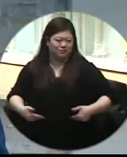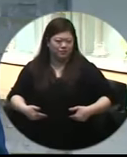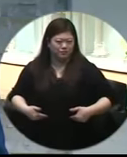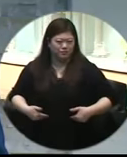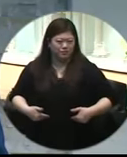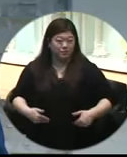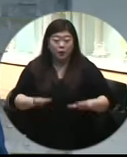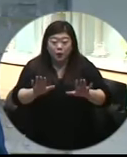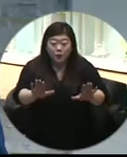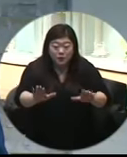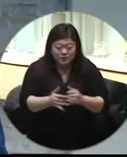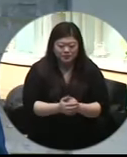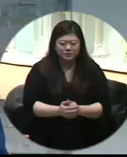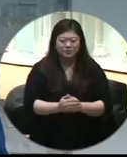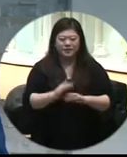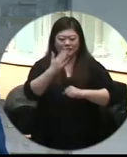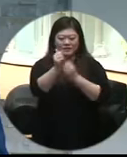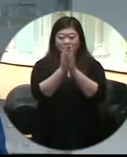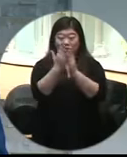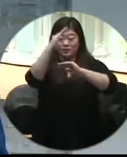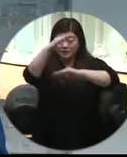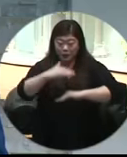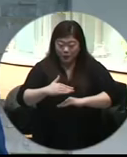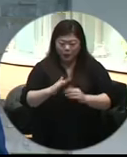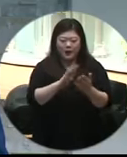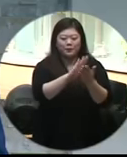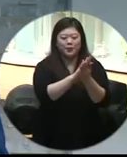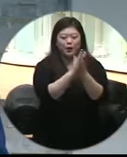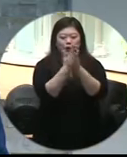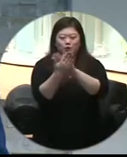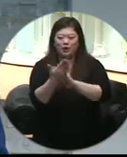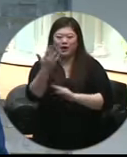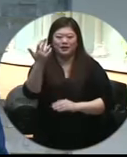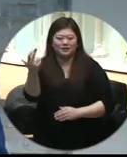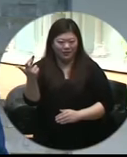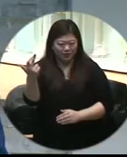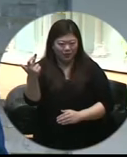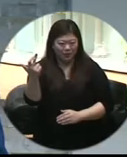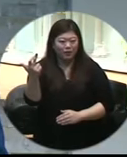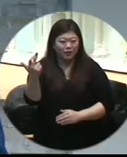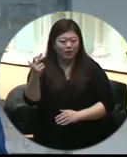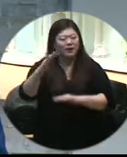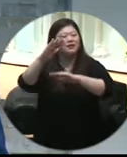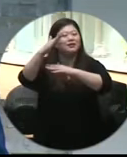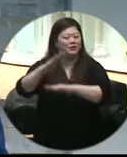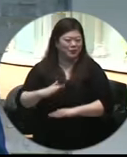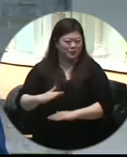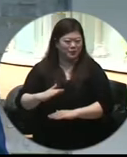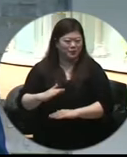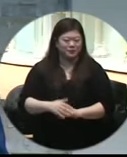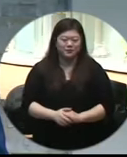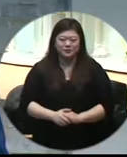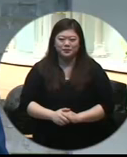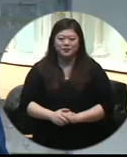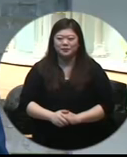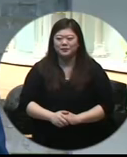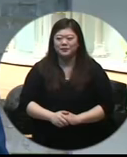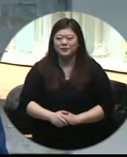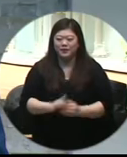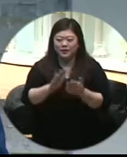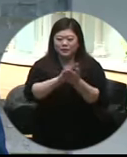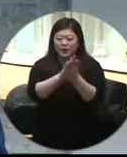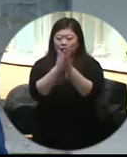변화산 사건으로 유명한 말씀입니다. 신학자들은 이 변화산 사건, 이 변화산